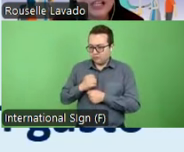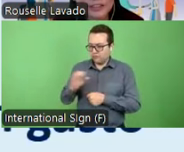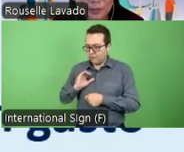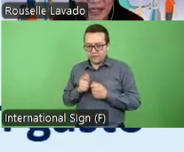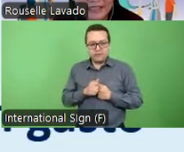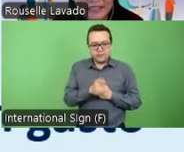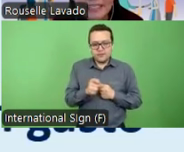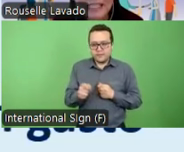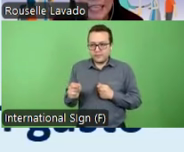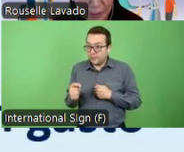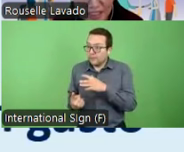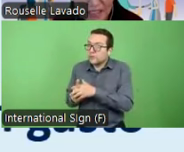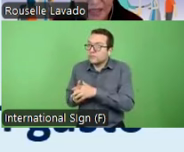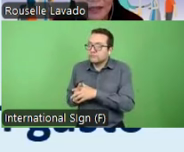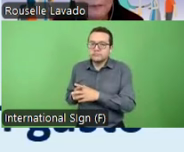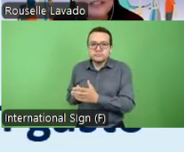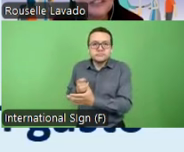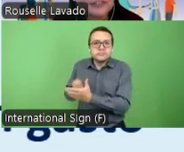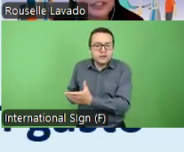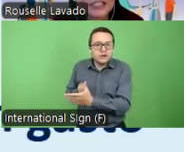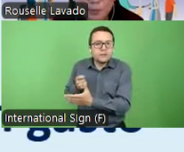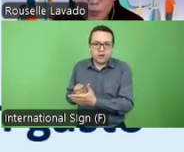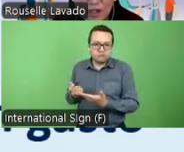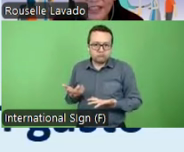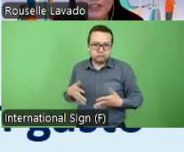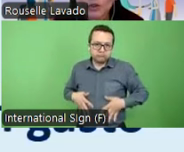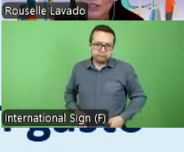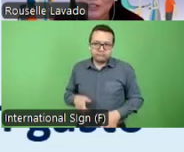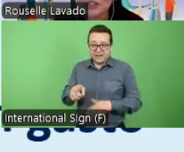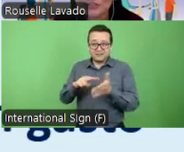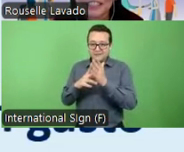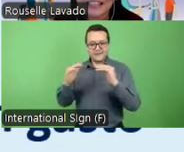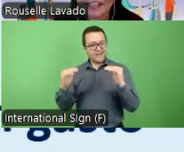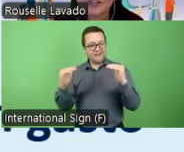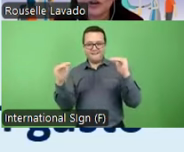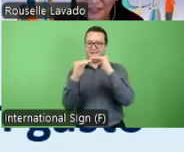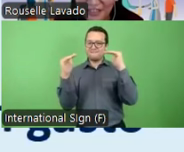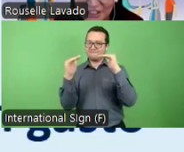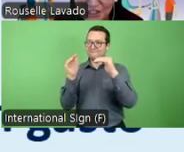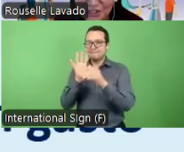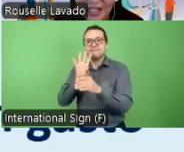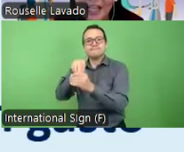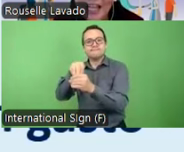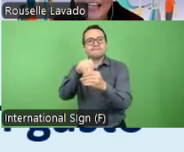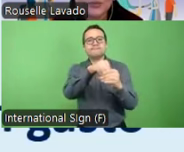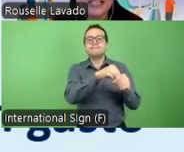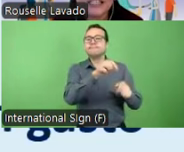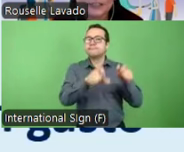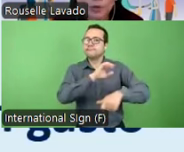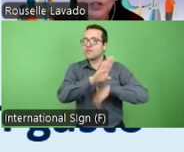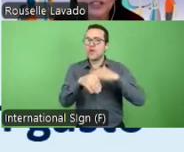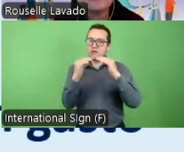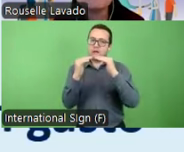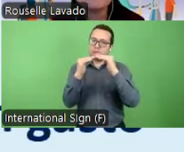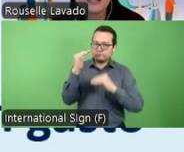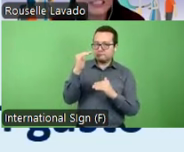prémunir. Non seulement cela nuit à l'équité, mais cela annule le progrès accompli en matière de couverture